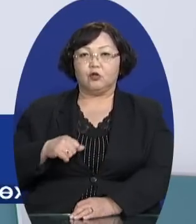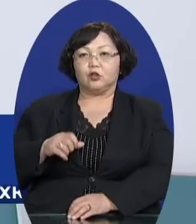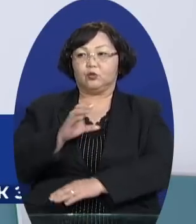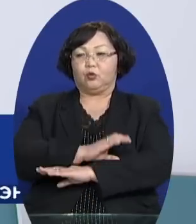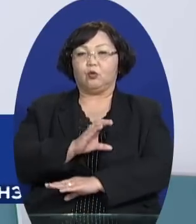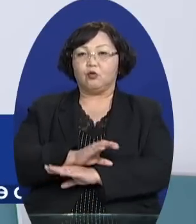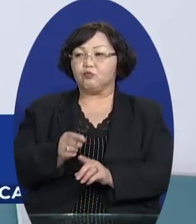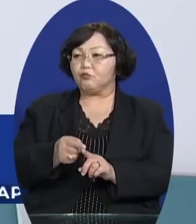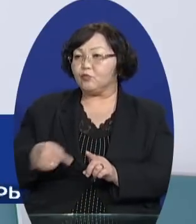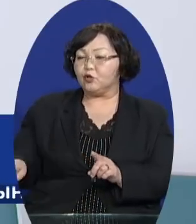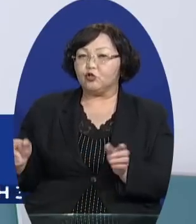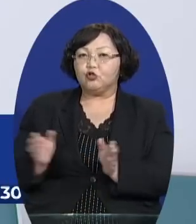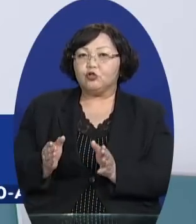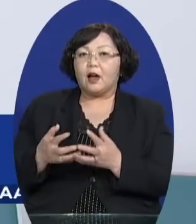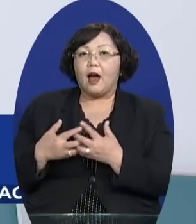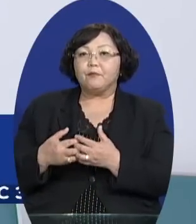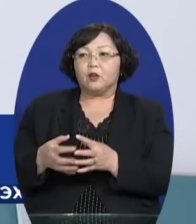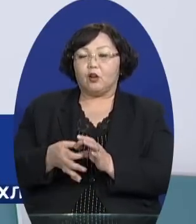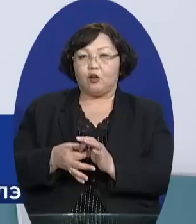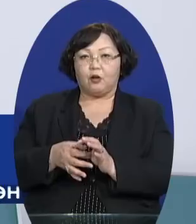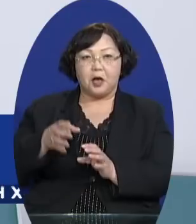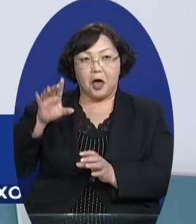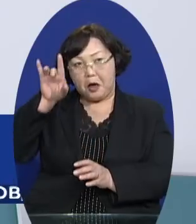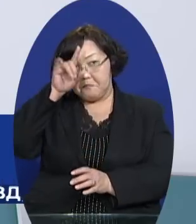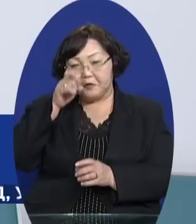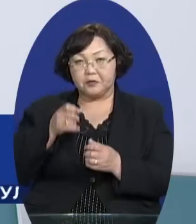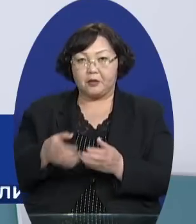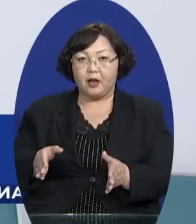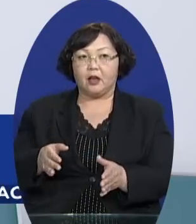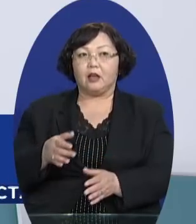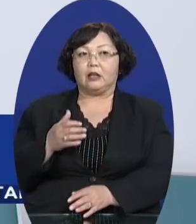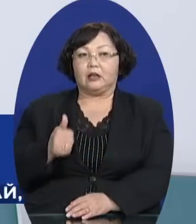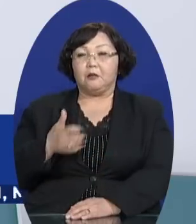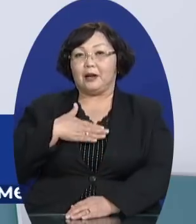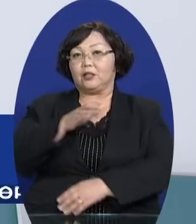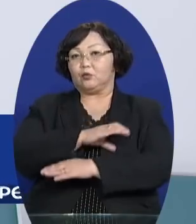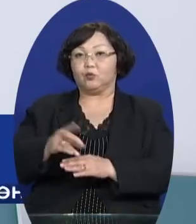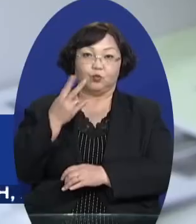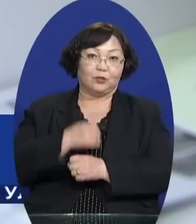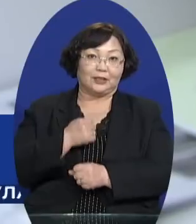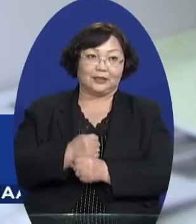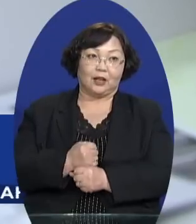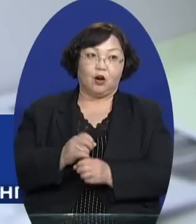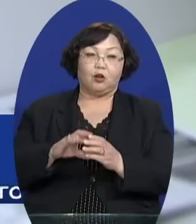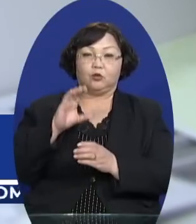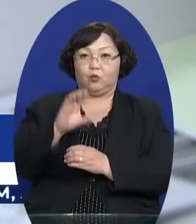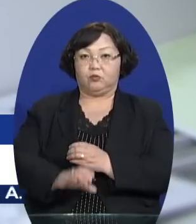дэрэгдэх ийм жижиг амтны эмнэлэгтэй одоо болж байна. Ингэснээрээ бол манай одоо сургалтын үйл ажиллагаа бол олон улсын түвшинд одоо очино гэж